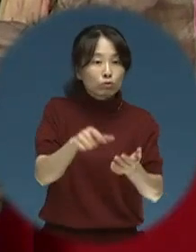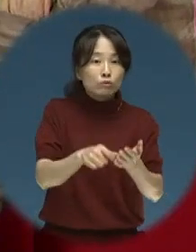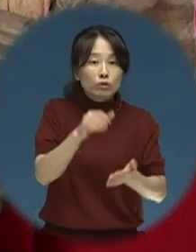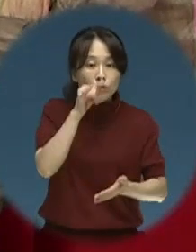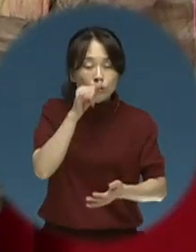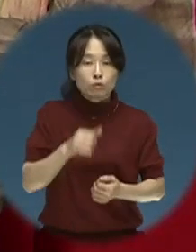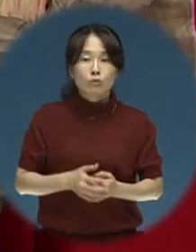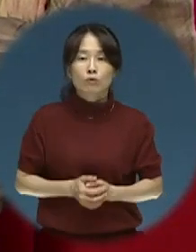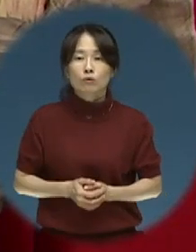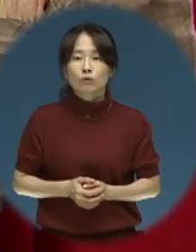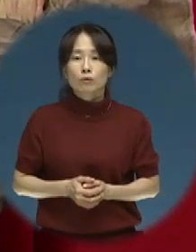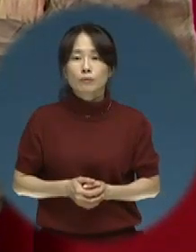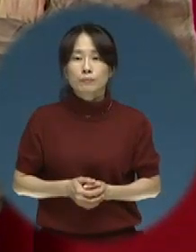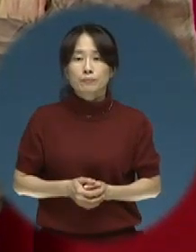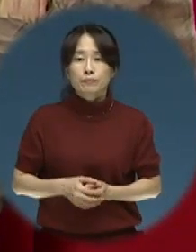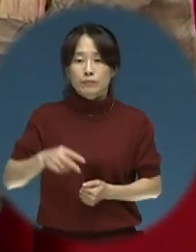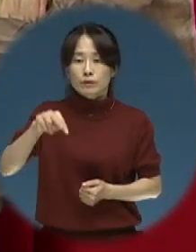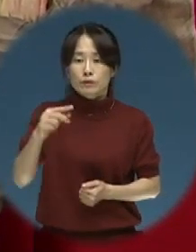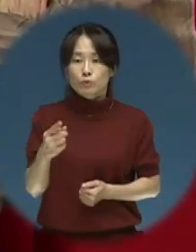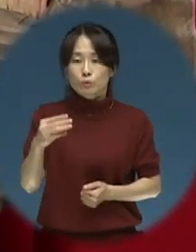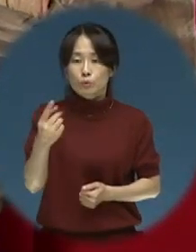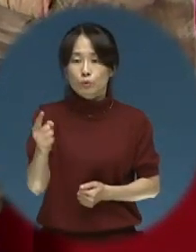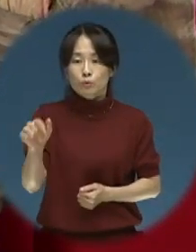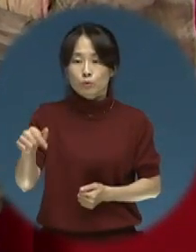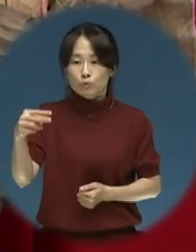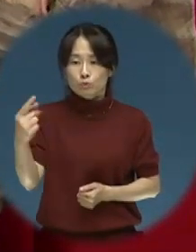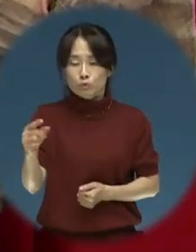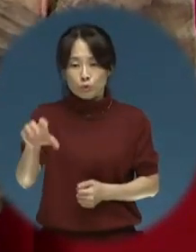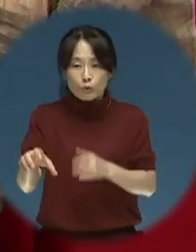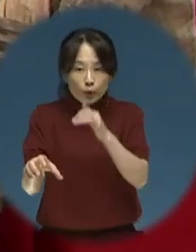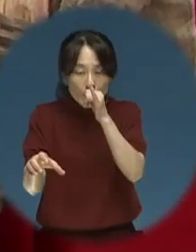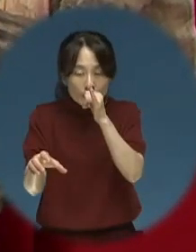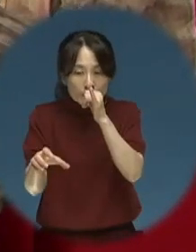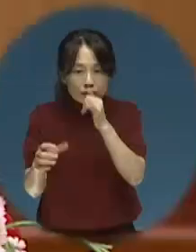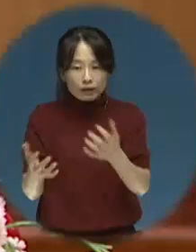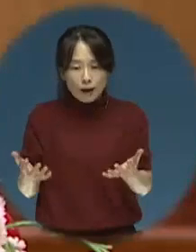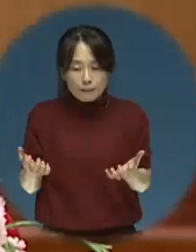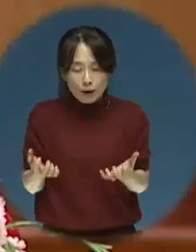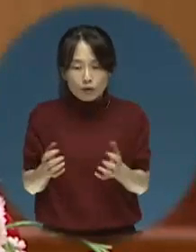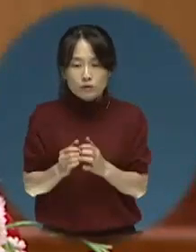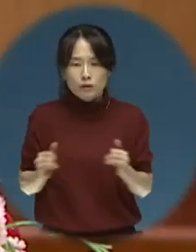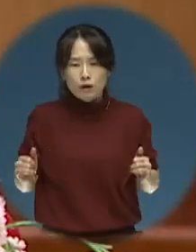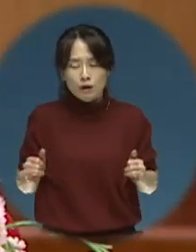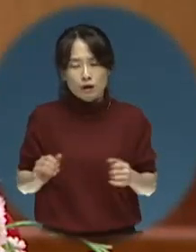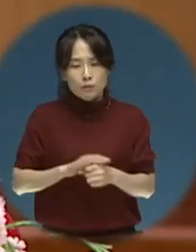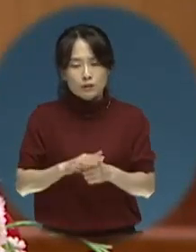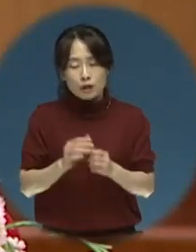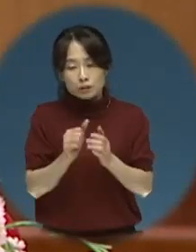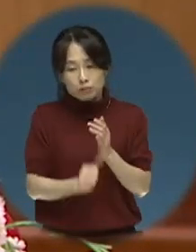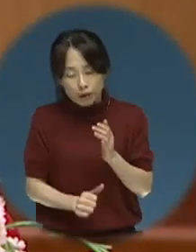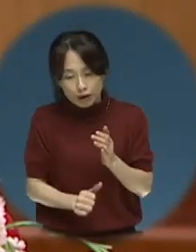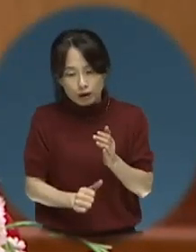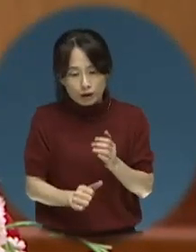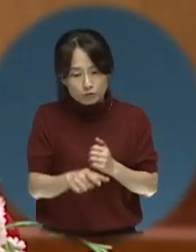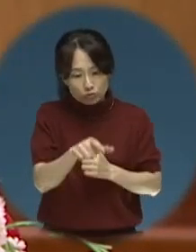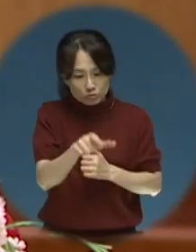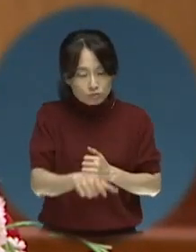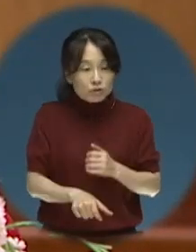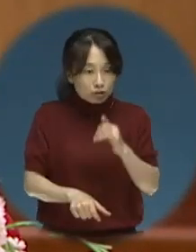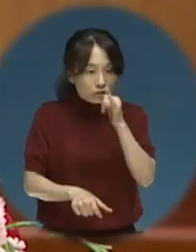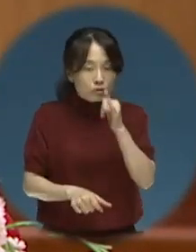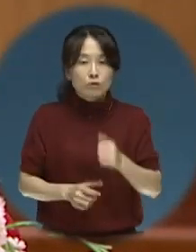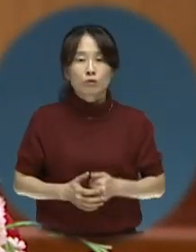소록도에 있는 어떤 그 나병 환자가 사랑에 실패하고 뭐 어쩌고 뭐 이런 글이 있어요. 그 사람이 썼다는